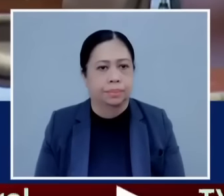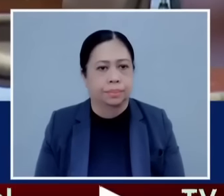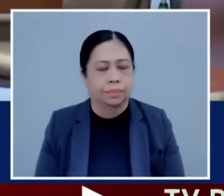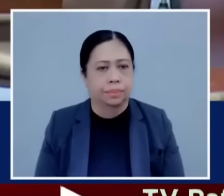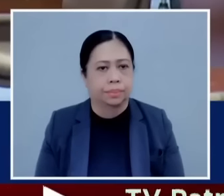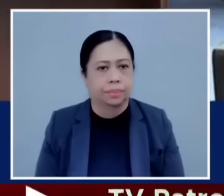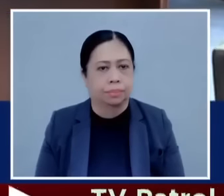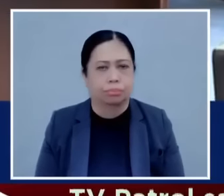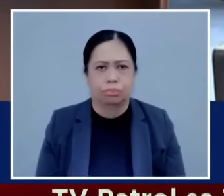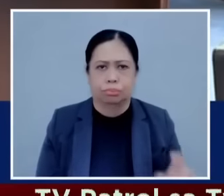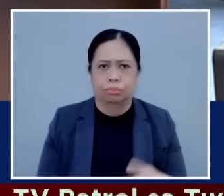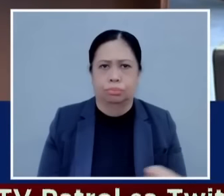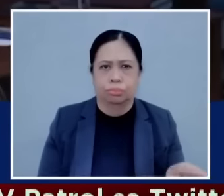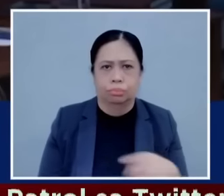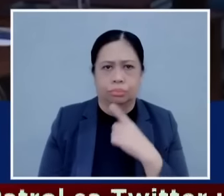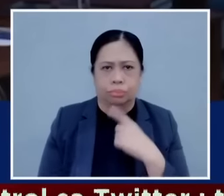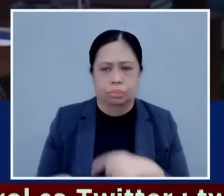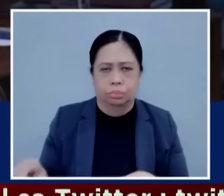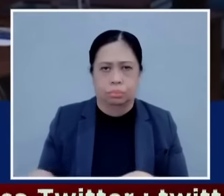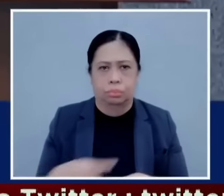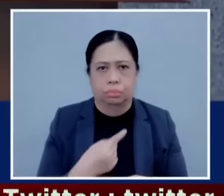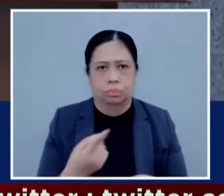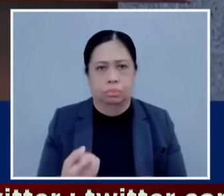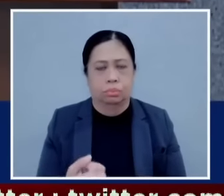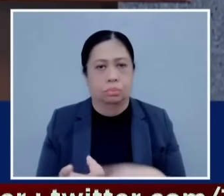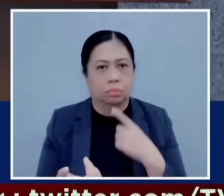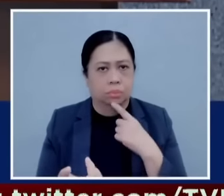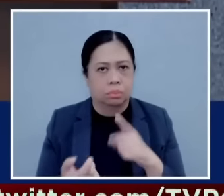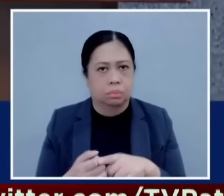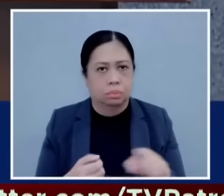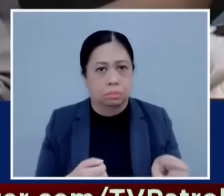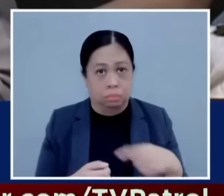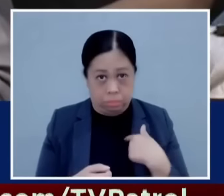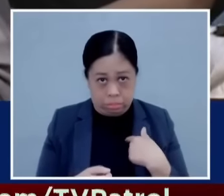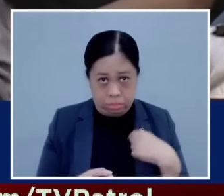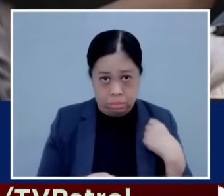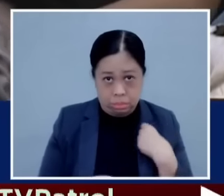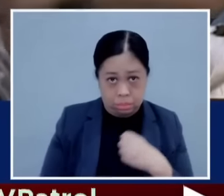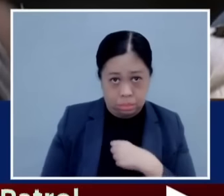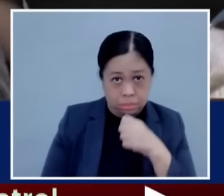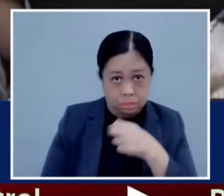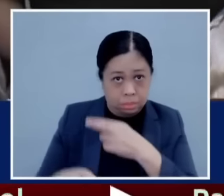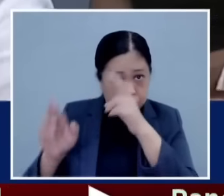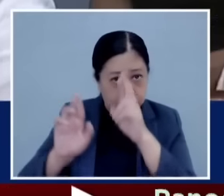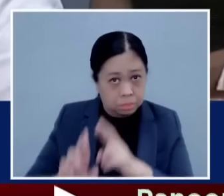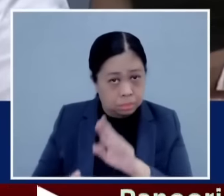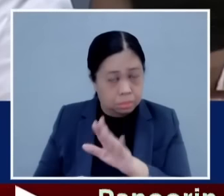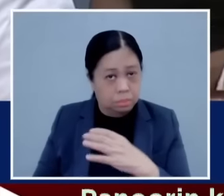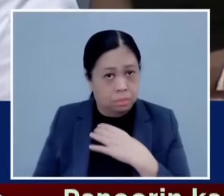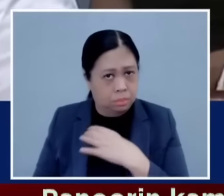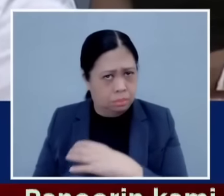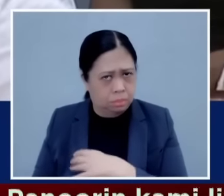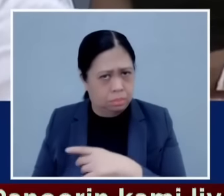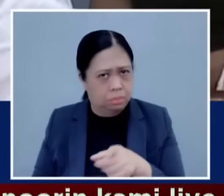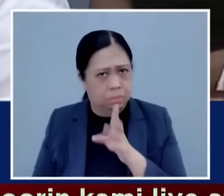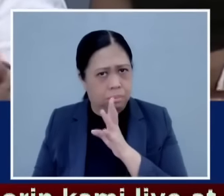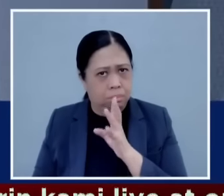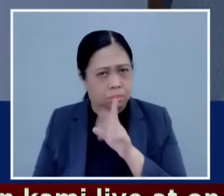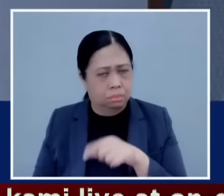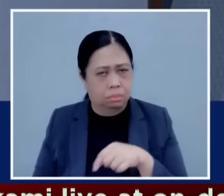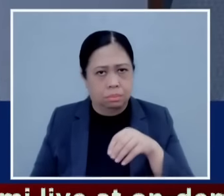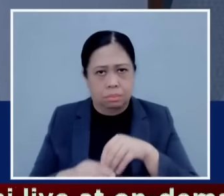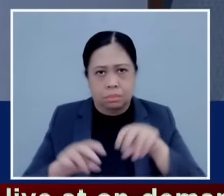Bumuelta ang mga senador sa patutsada ng mga kongresista na hindi nila nirerespeto ang interparliamentary courtesy sa kanilang